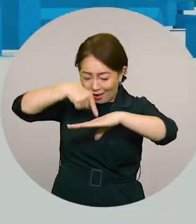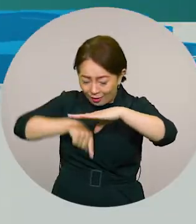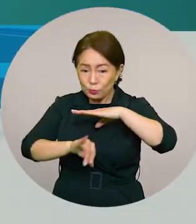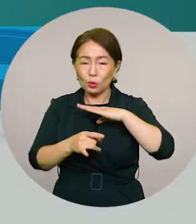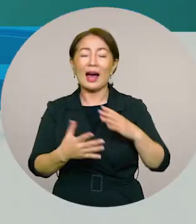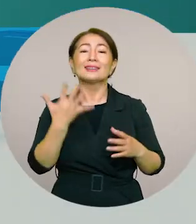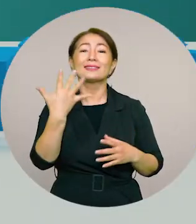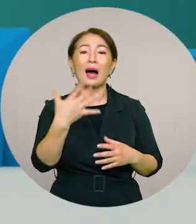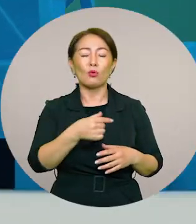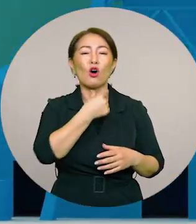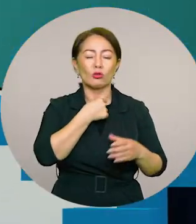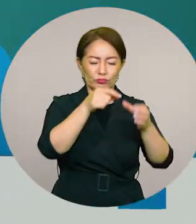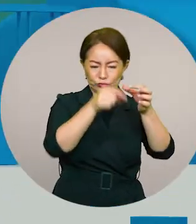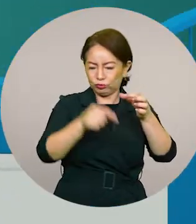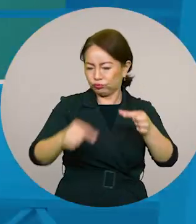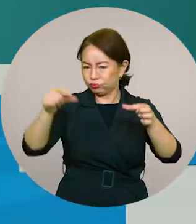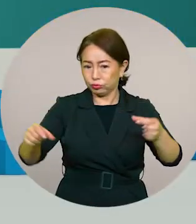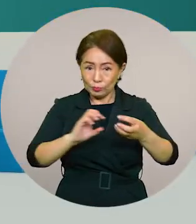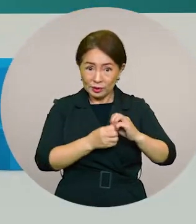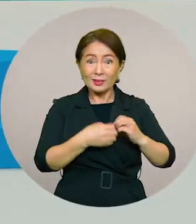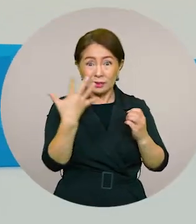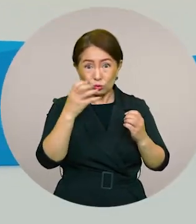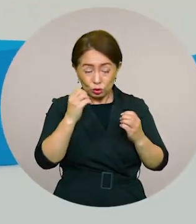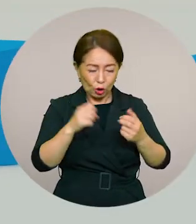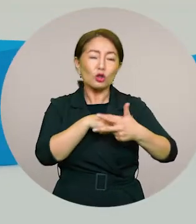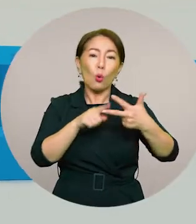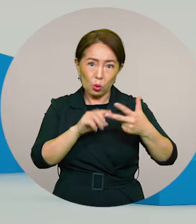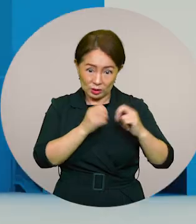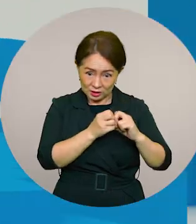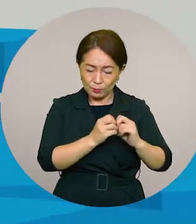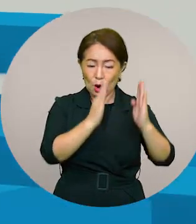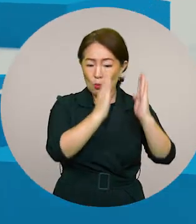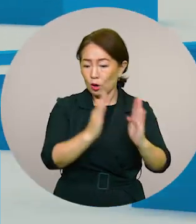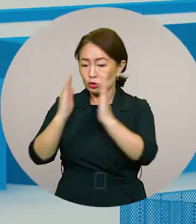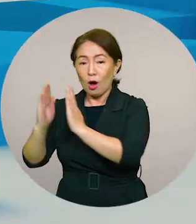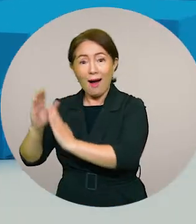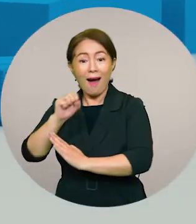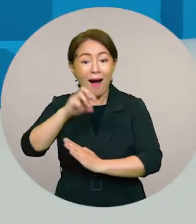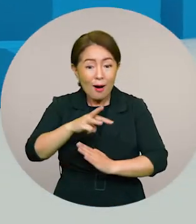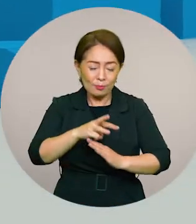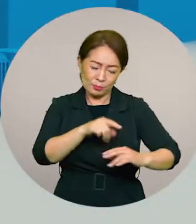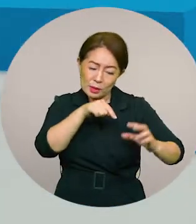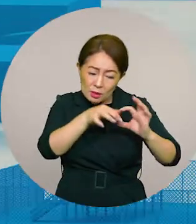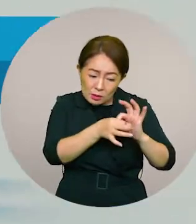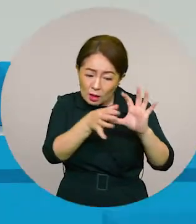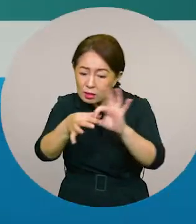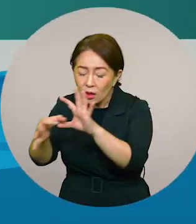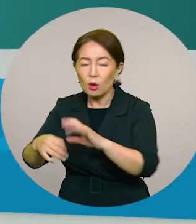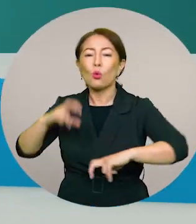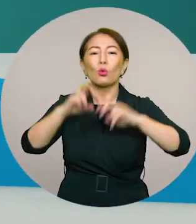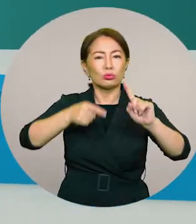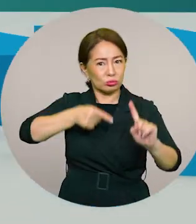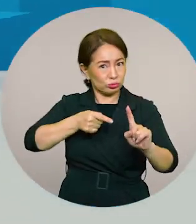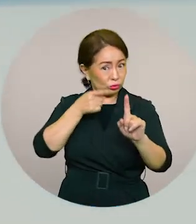5 бусаа ам барих ёстойгоос 3-ыг барьж дуусжээ. Одоо ашиглаж байгаа бусаа амнууд үйлчилгээний болон үйлдвэрийн зориулттай.